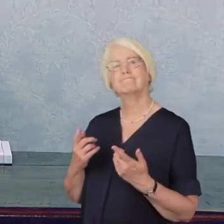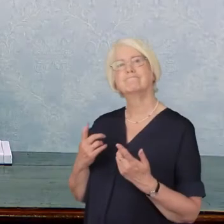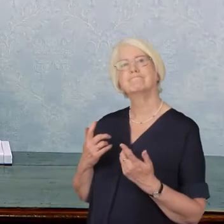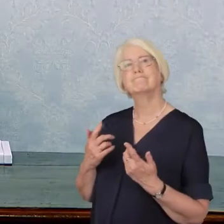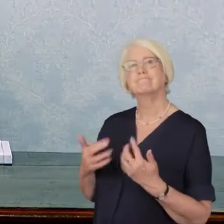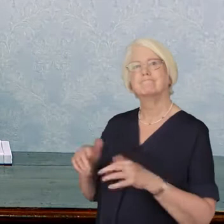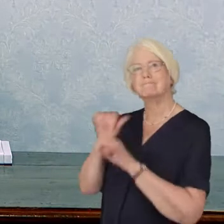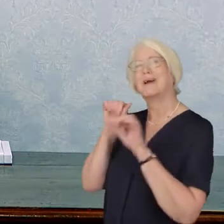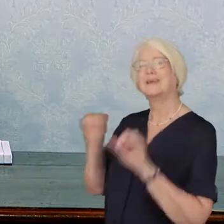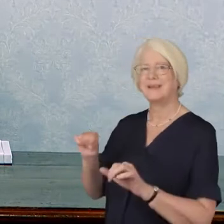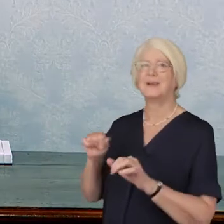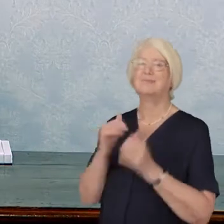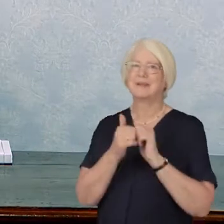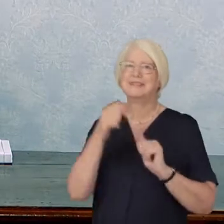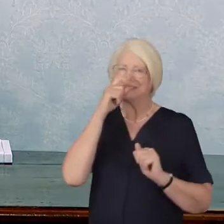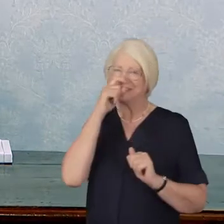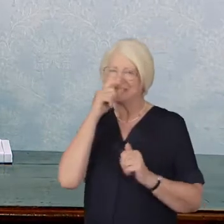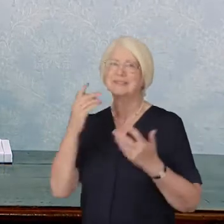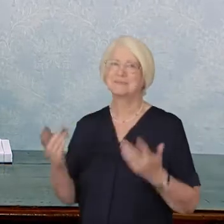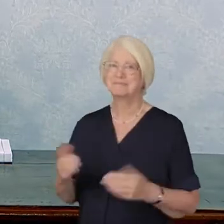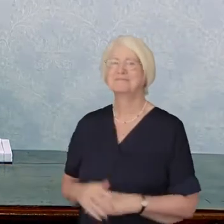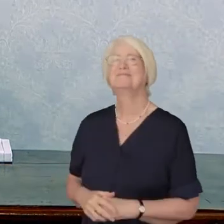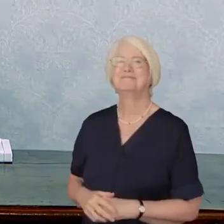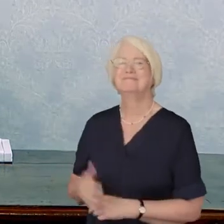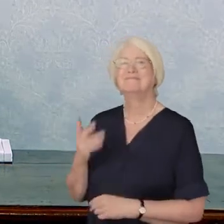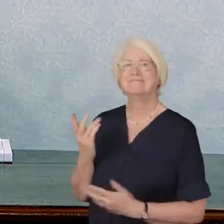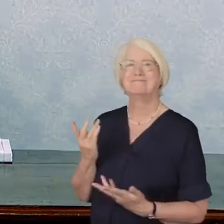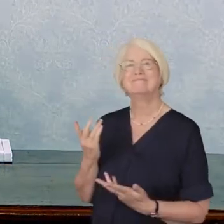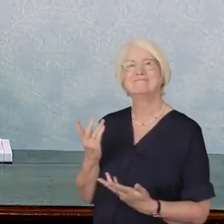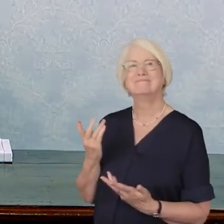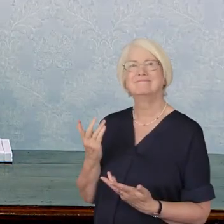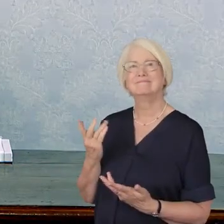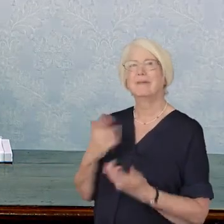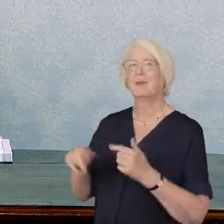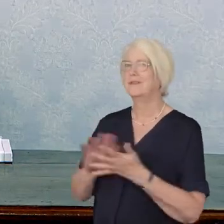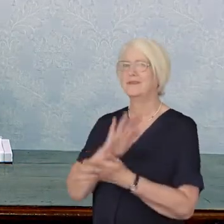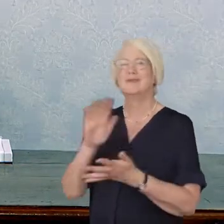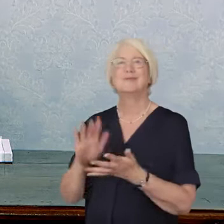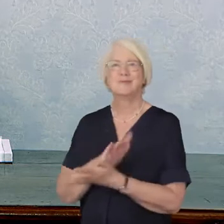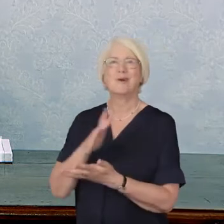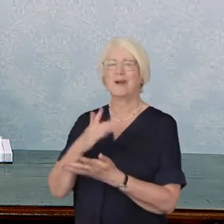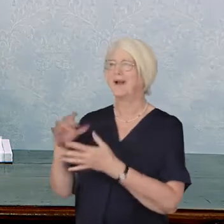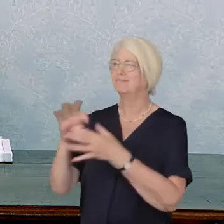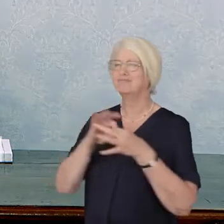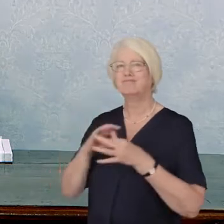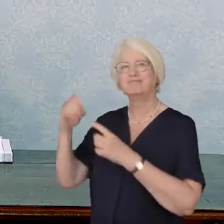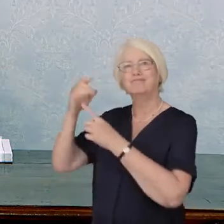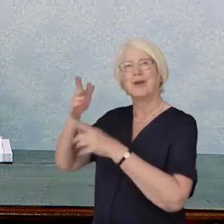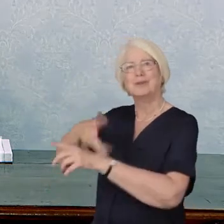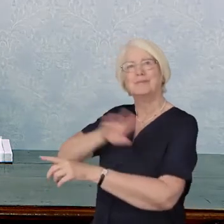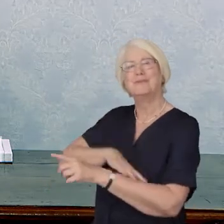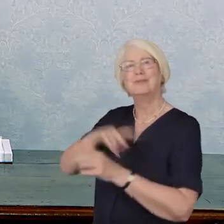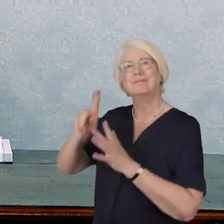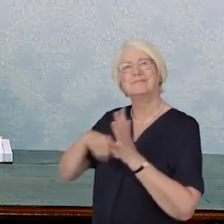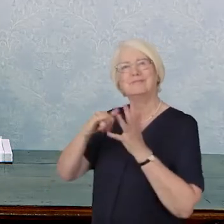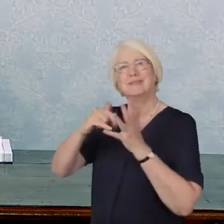Cari fratelli e sorelle, mi unisco con gioia all'Arcivescovo Justin Welby